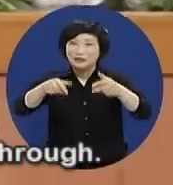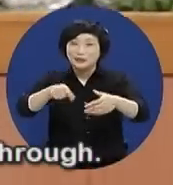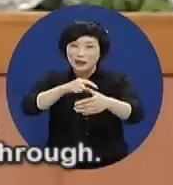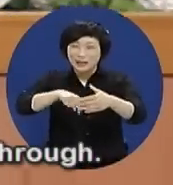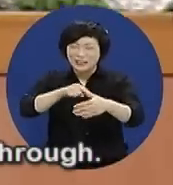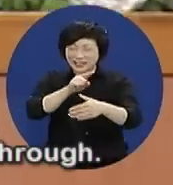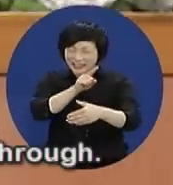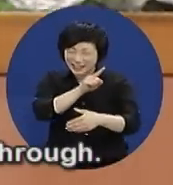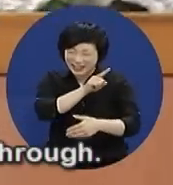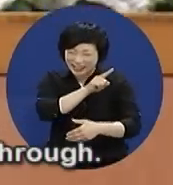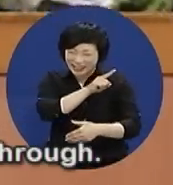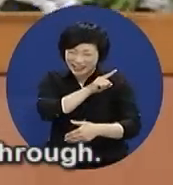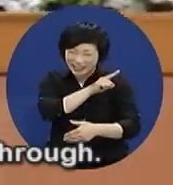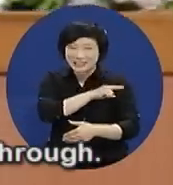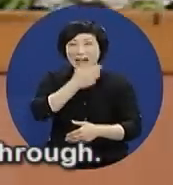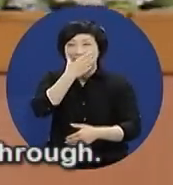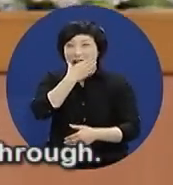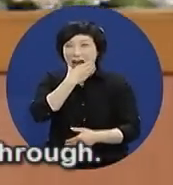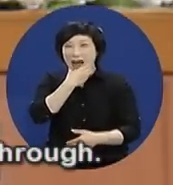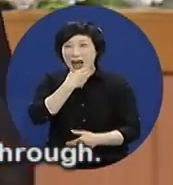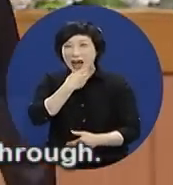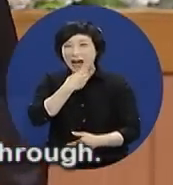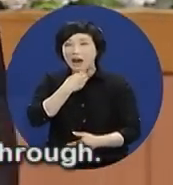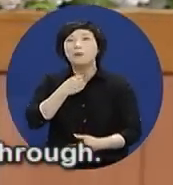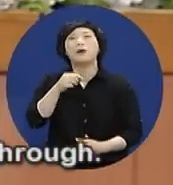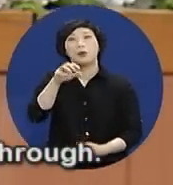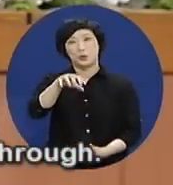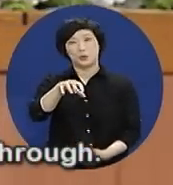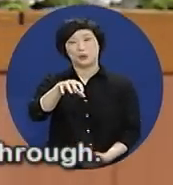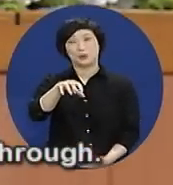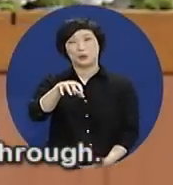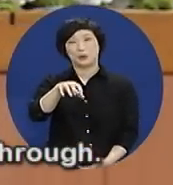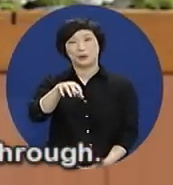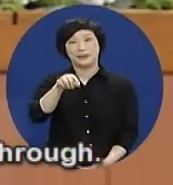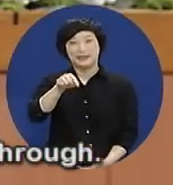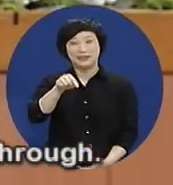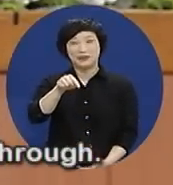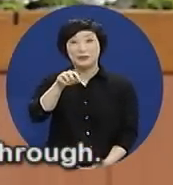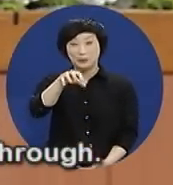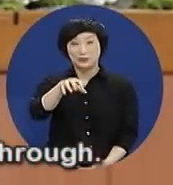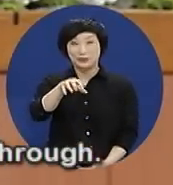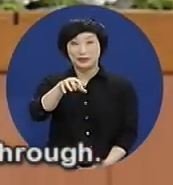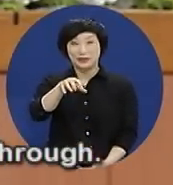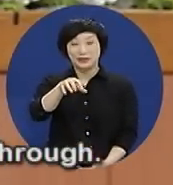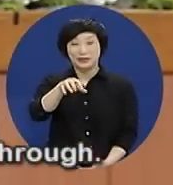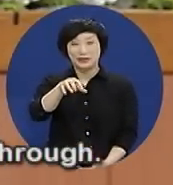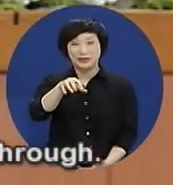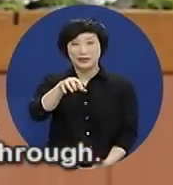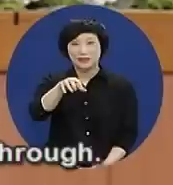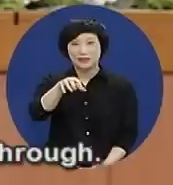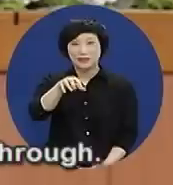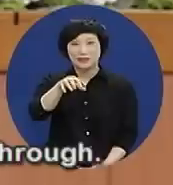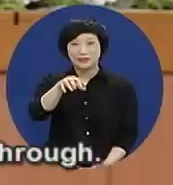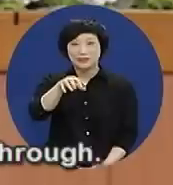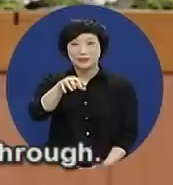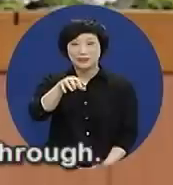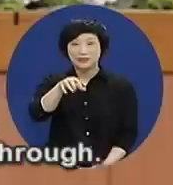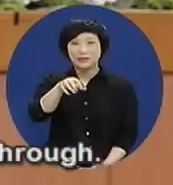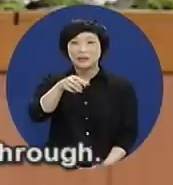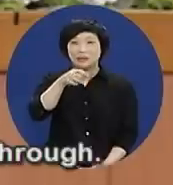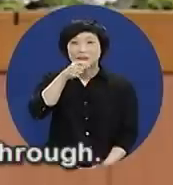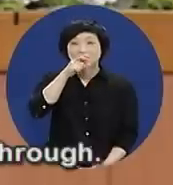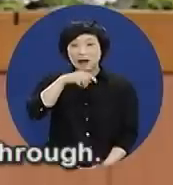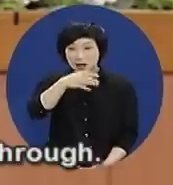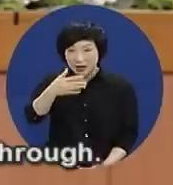最も幸せなところエデンのはつの川が